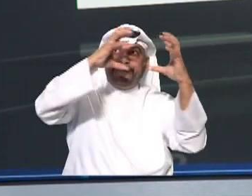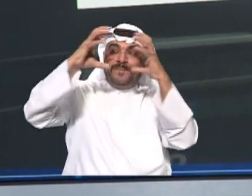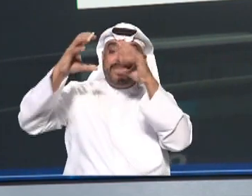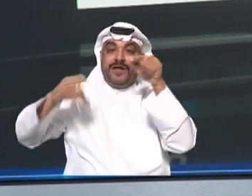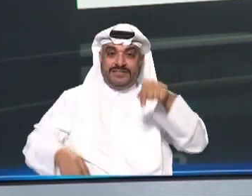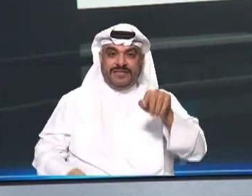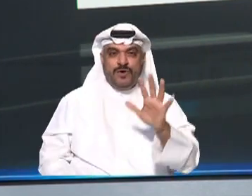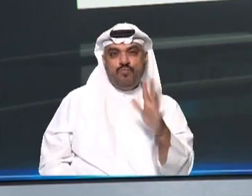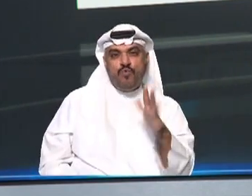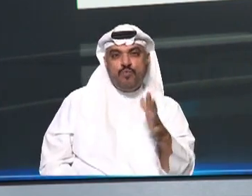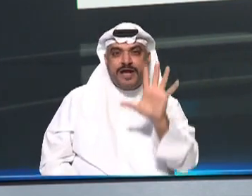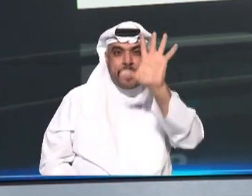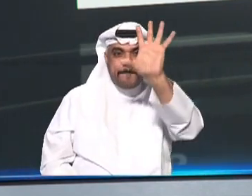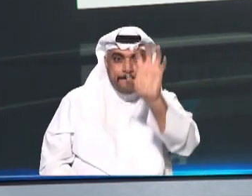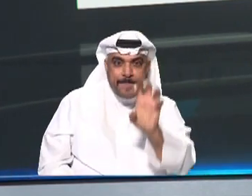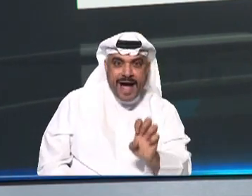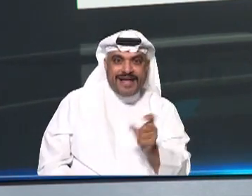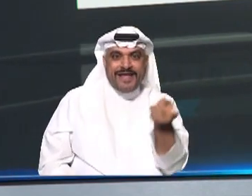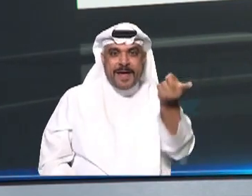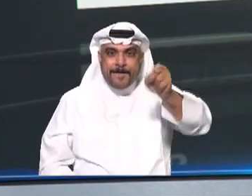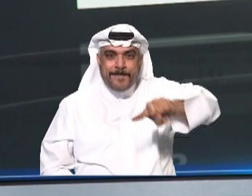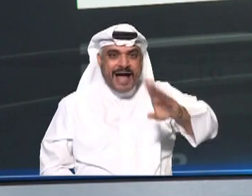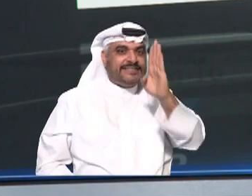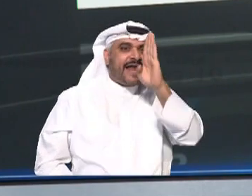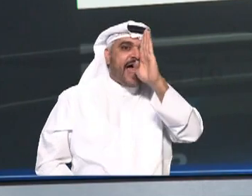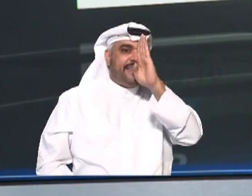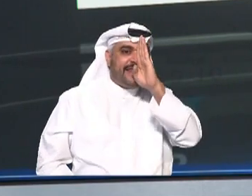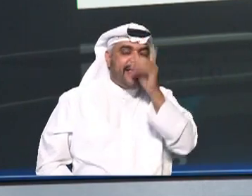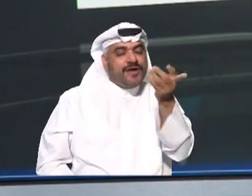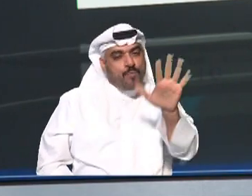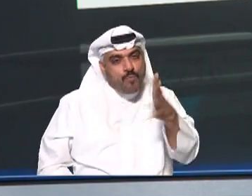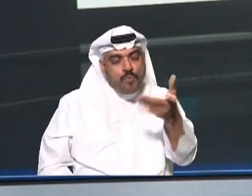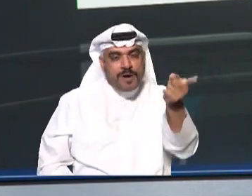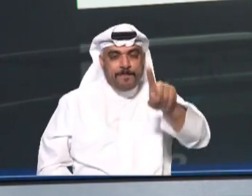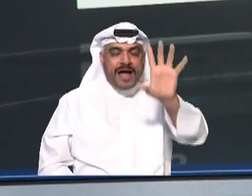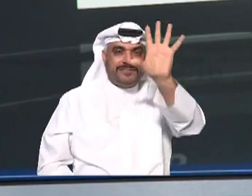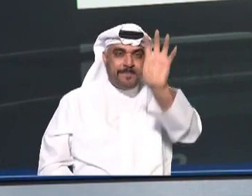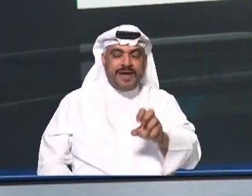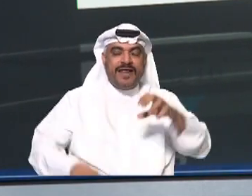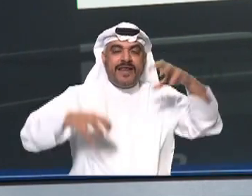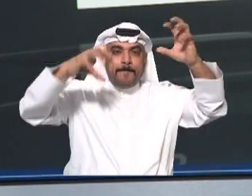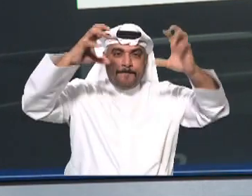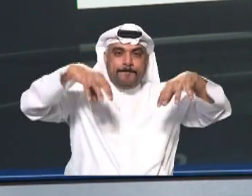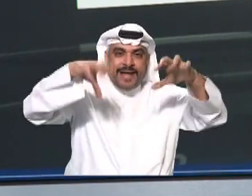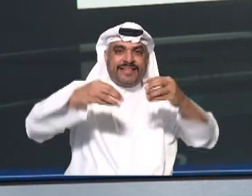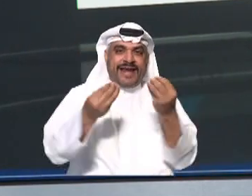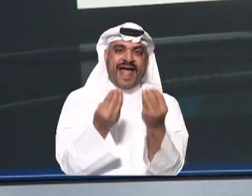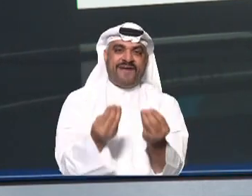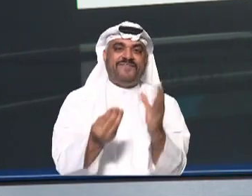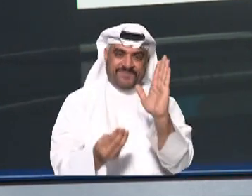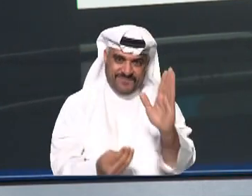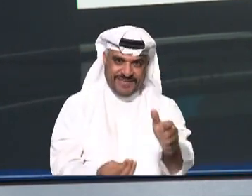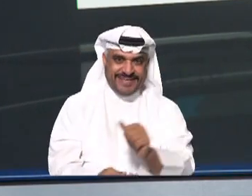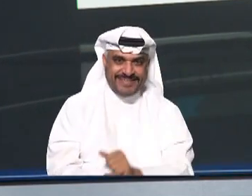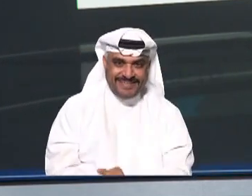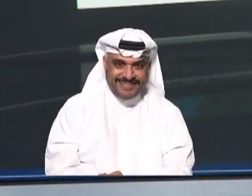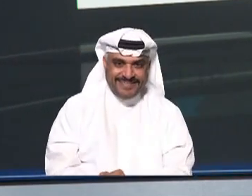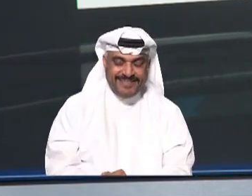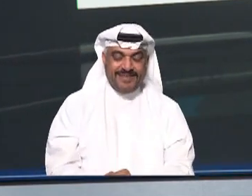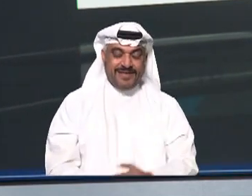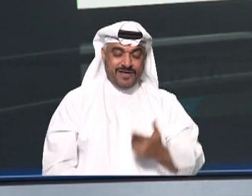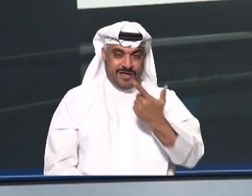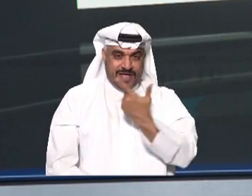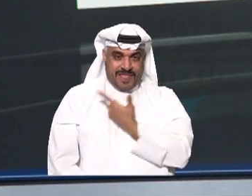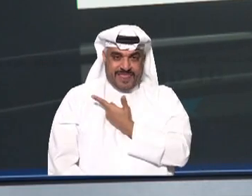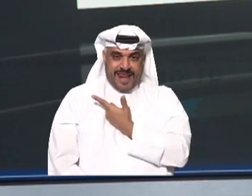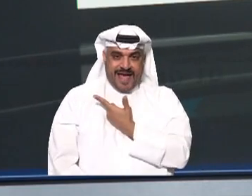من مساء يوم غدا مع اعتدال في الرياح الجنوبية الشرقية ما بين 15 إلى 35. يوم الثلاثاء